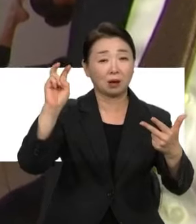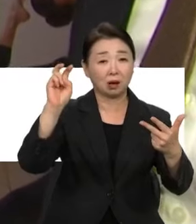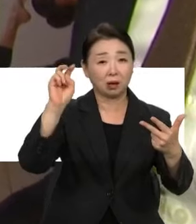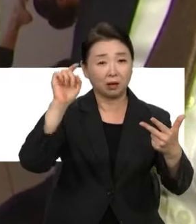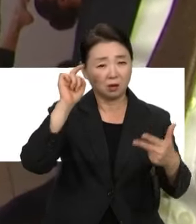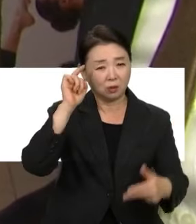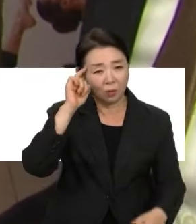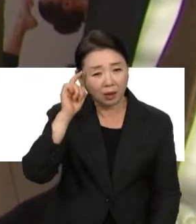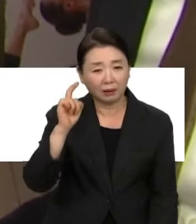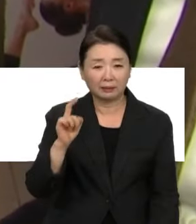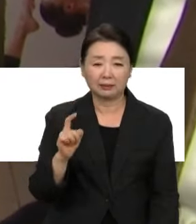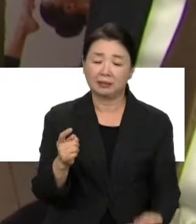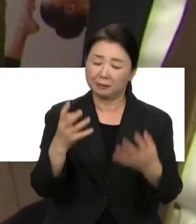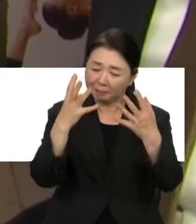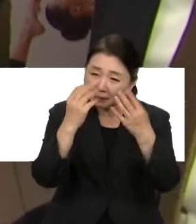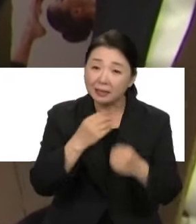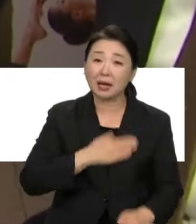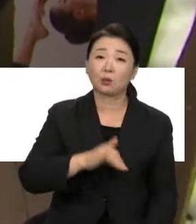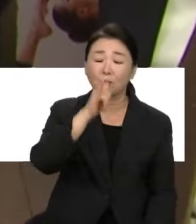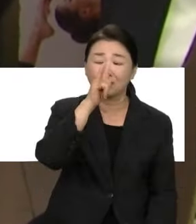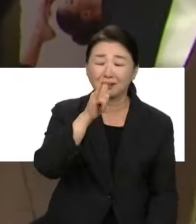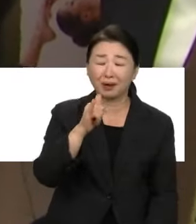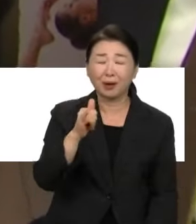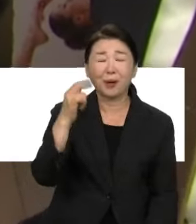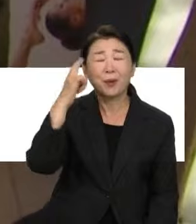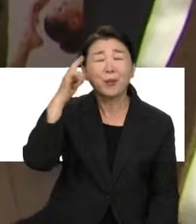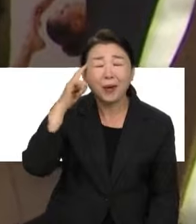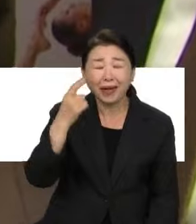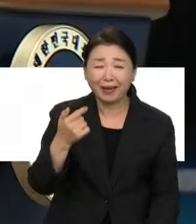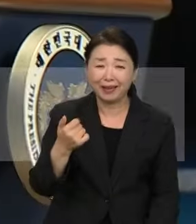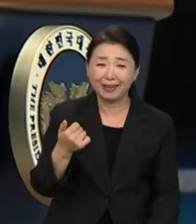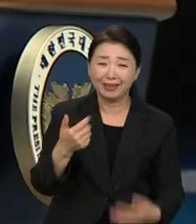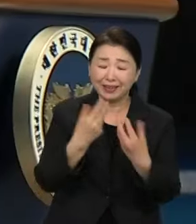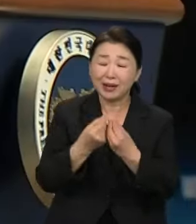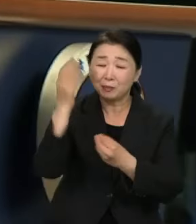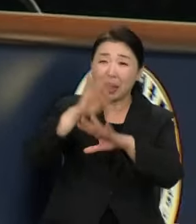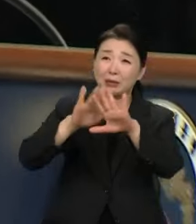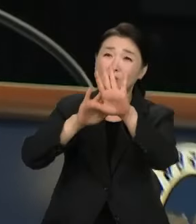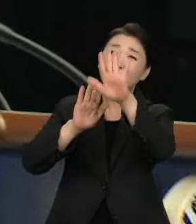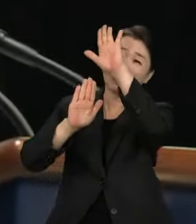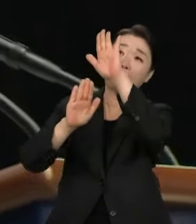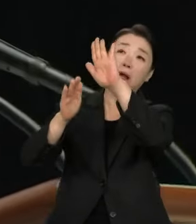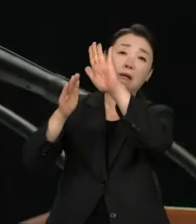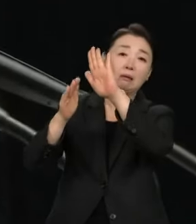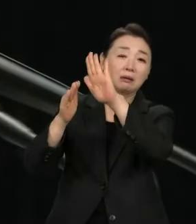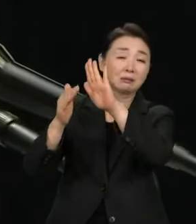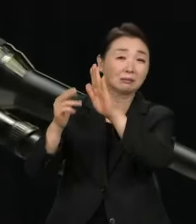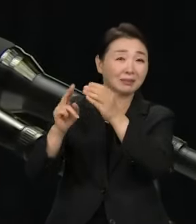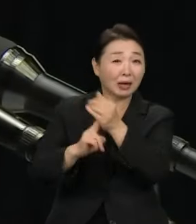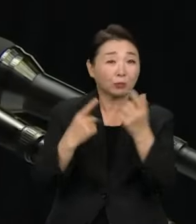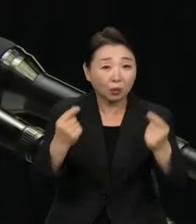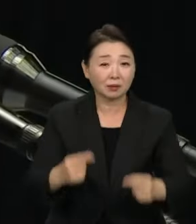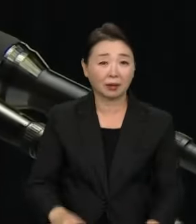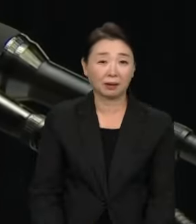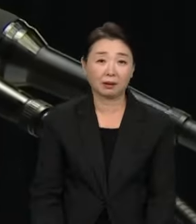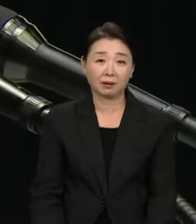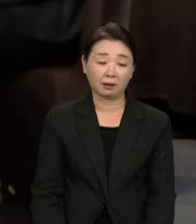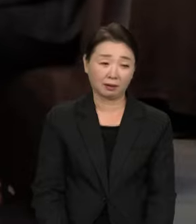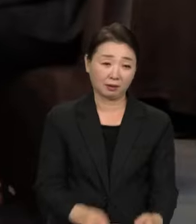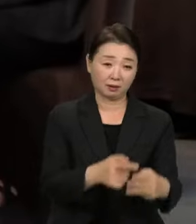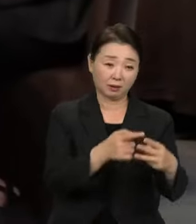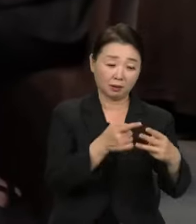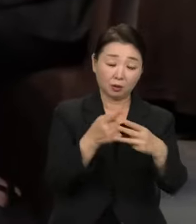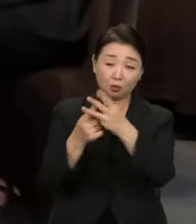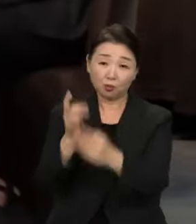걸로 알고 있습니다. 손바닥으로 하늘 가리는 것 같아요. 다음 주 초 윤 대통령과 한 대표의 독대를 앞두고 김